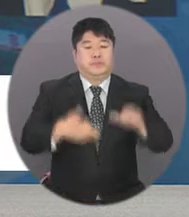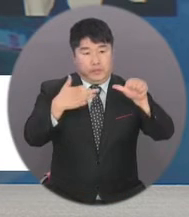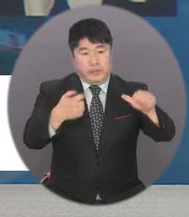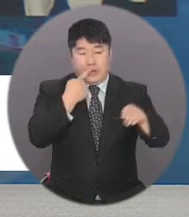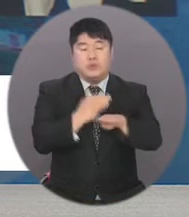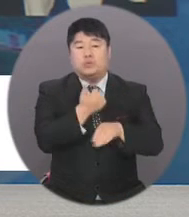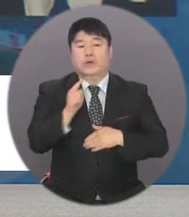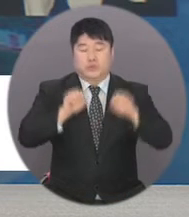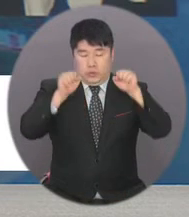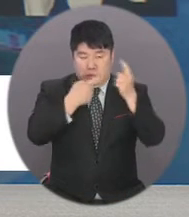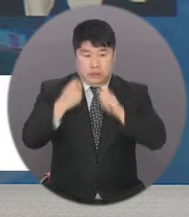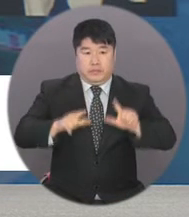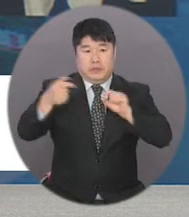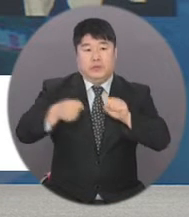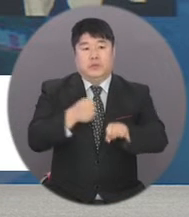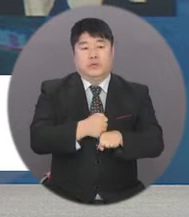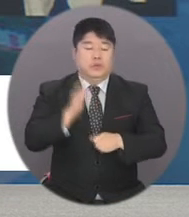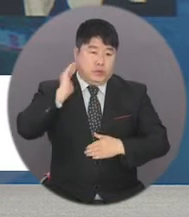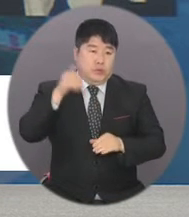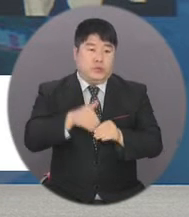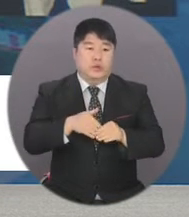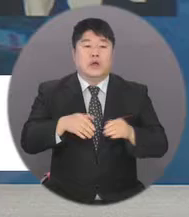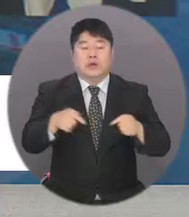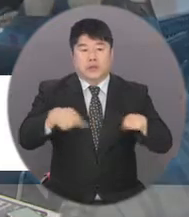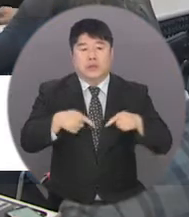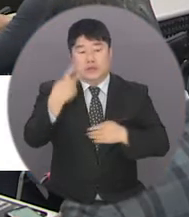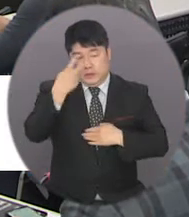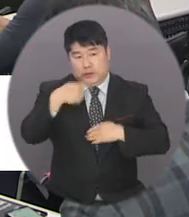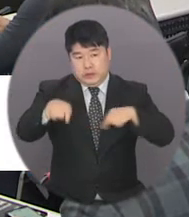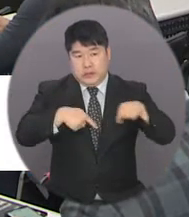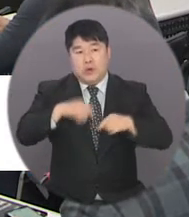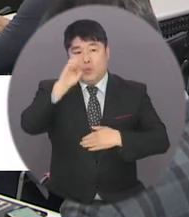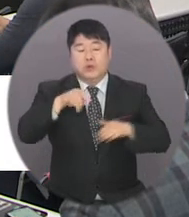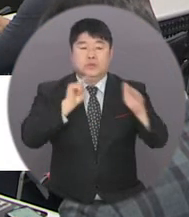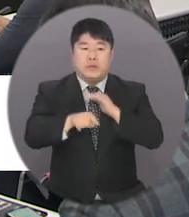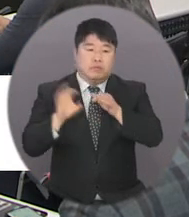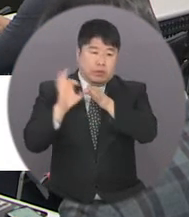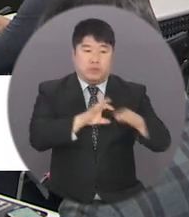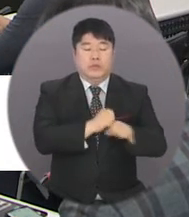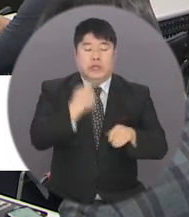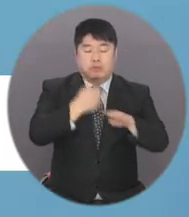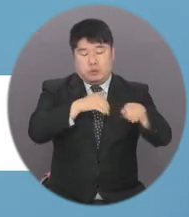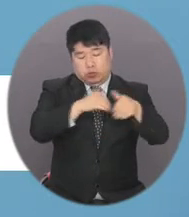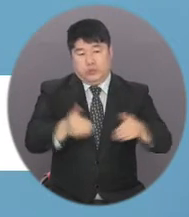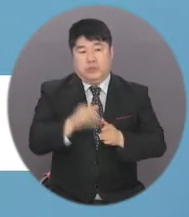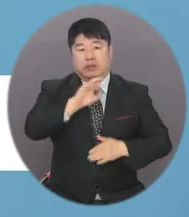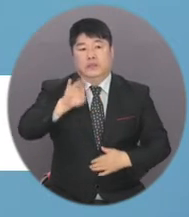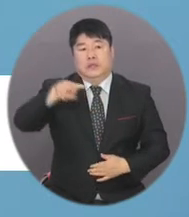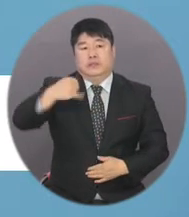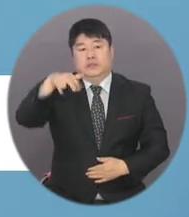5.18 민주화운동 기념일을 앞두고 대선 주자급 정치인들의 광주 방문이 잇따르고 있습니다. 민주당 소속